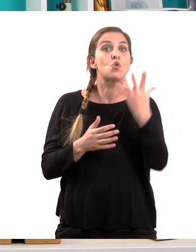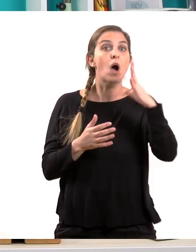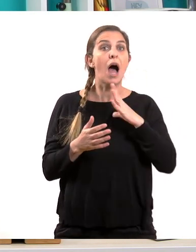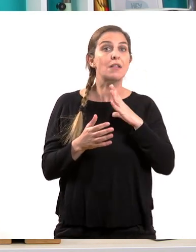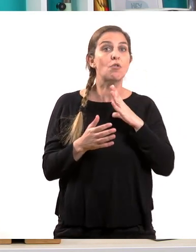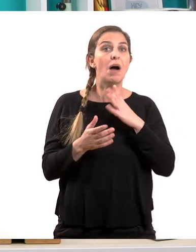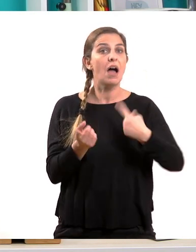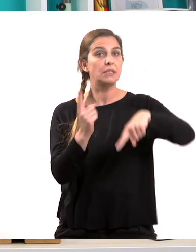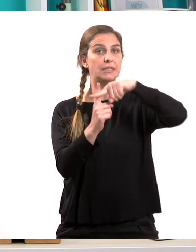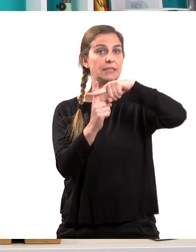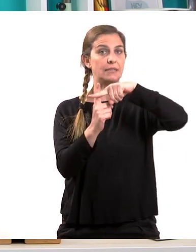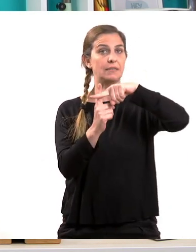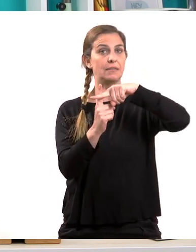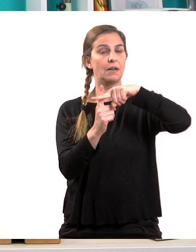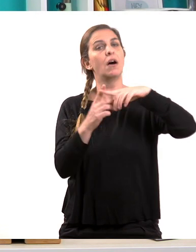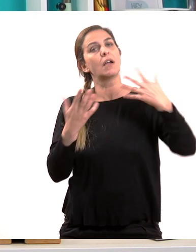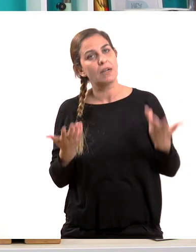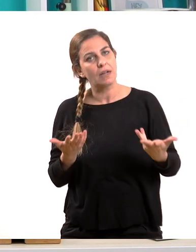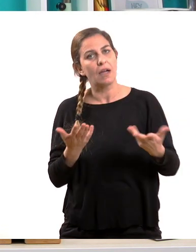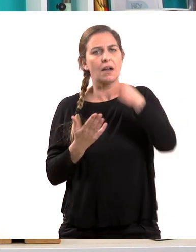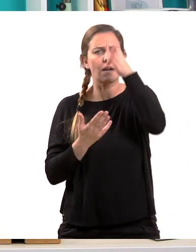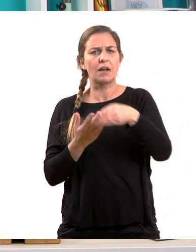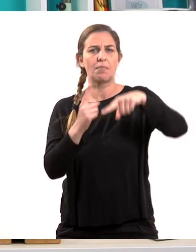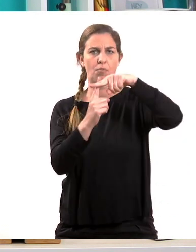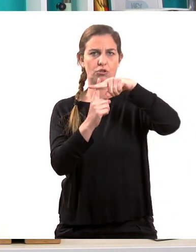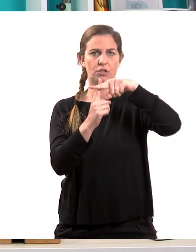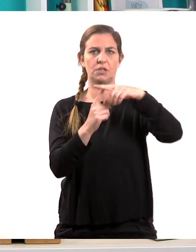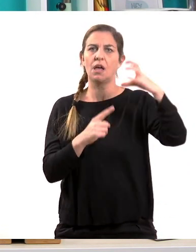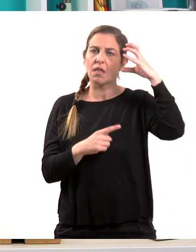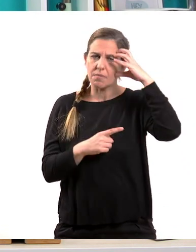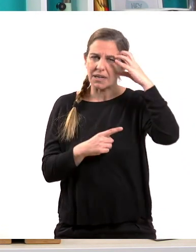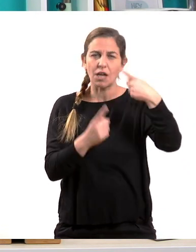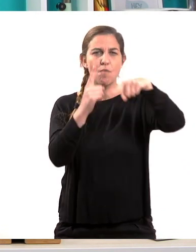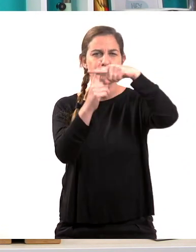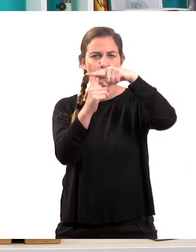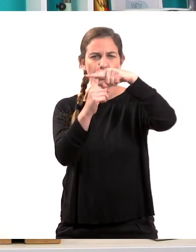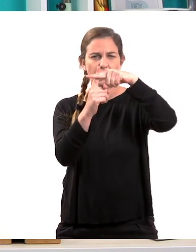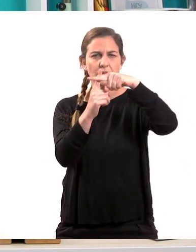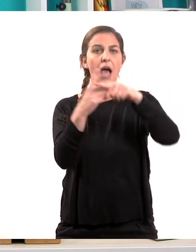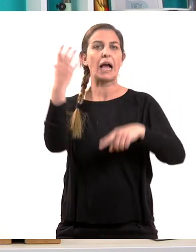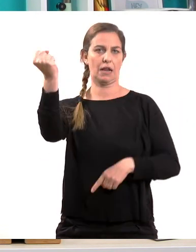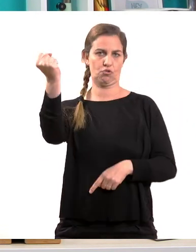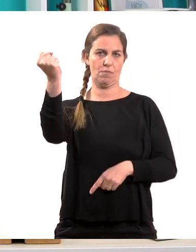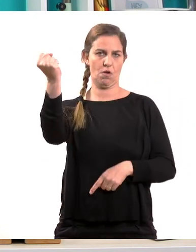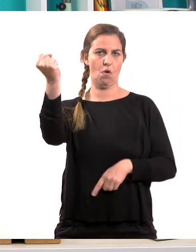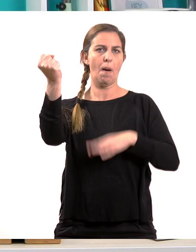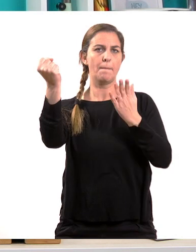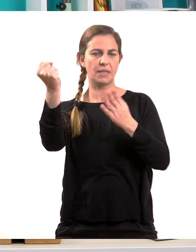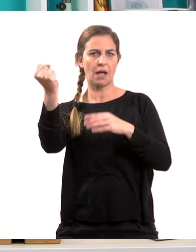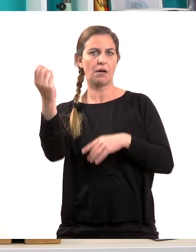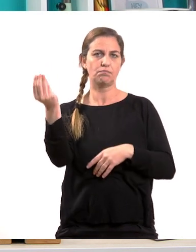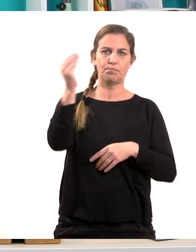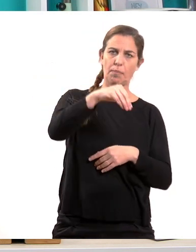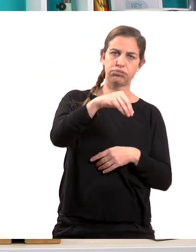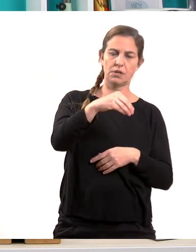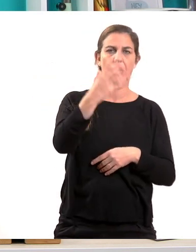το ίδιο κάνουμε και στην πρόσθεση. Προσθέτω, κρατάω το κρατούμενο και το ξαναβάζω στην επόμενη σειρά.